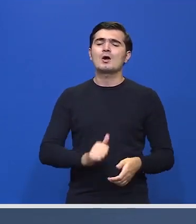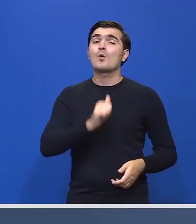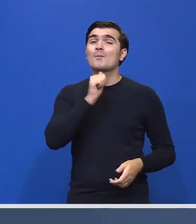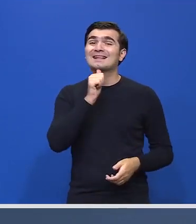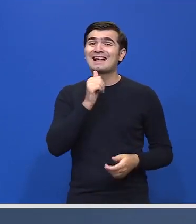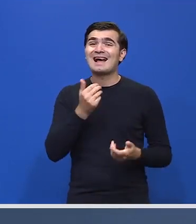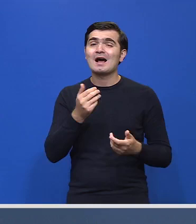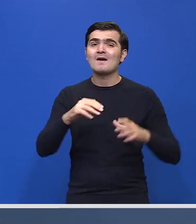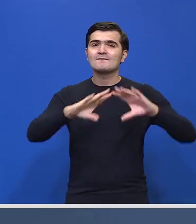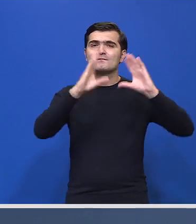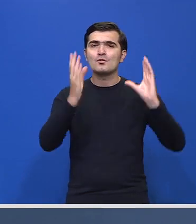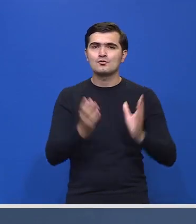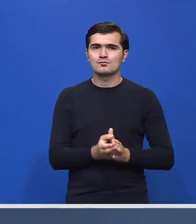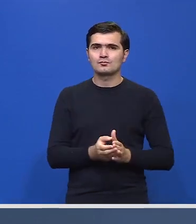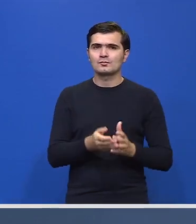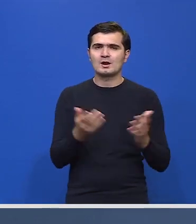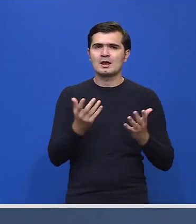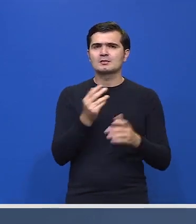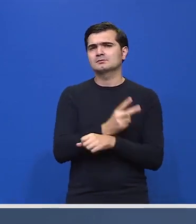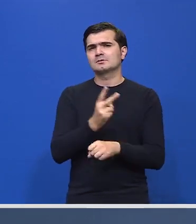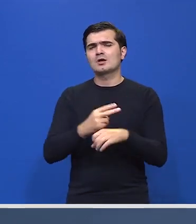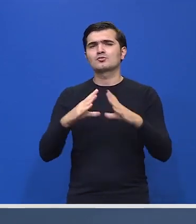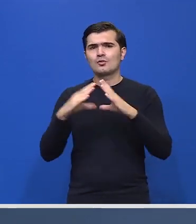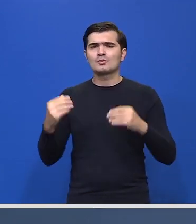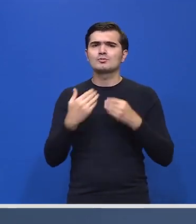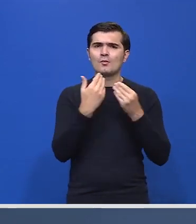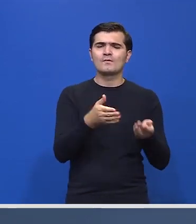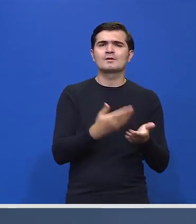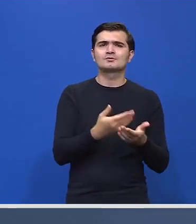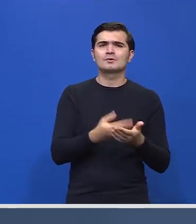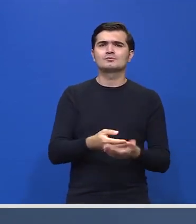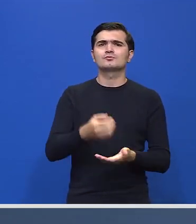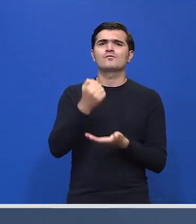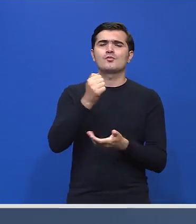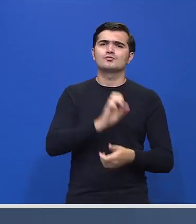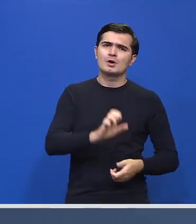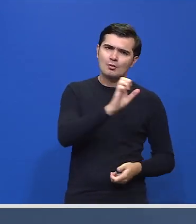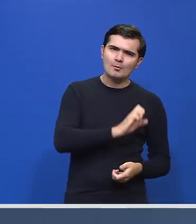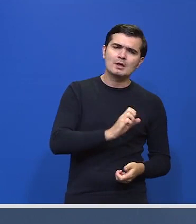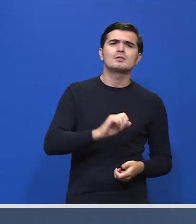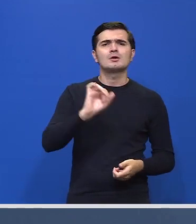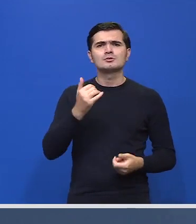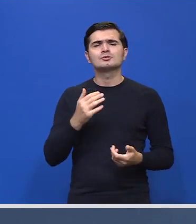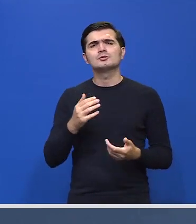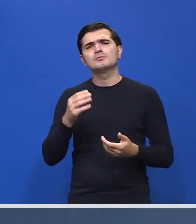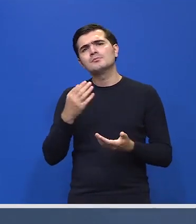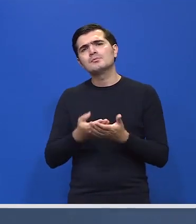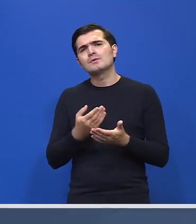a volumului pe care statul român îl pune la dispoziție și pe partea de fonduri europene și pe partea